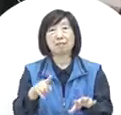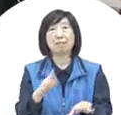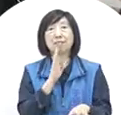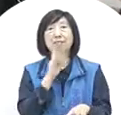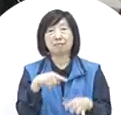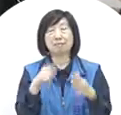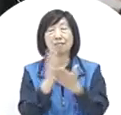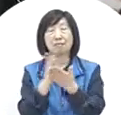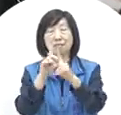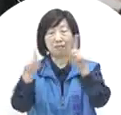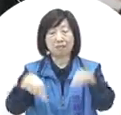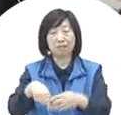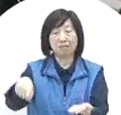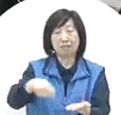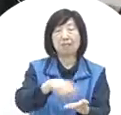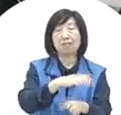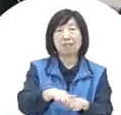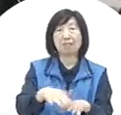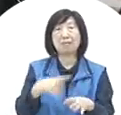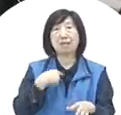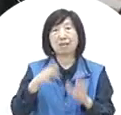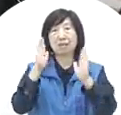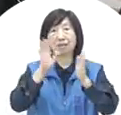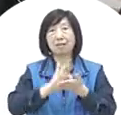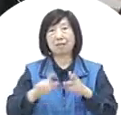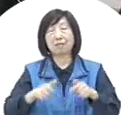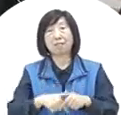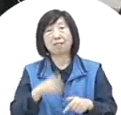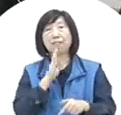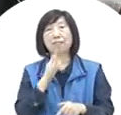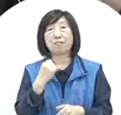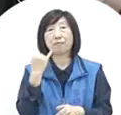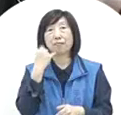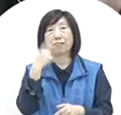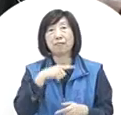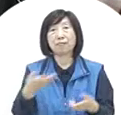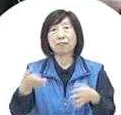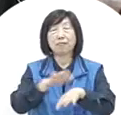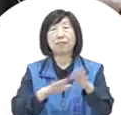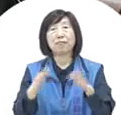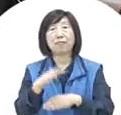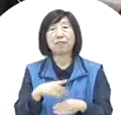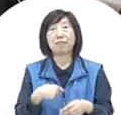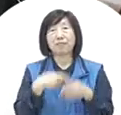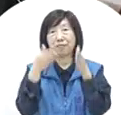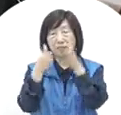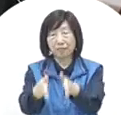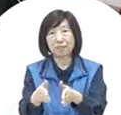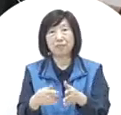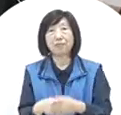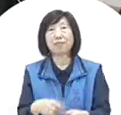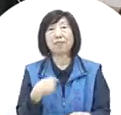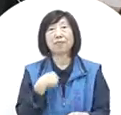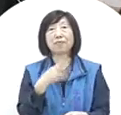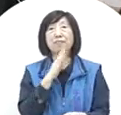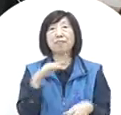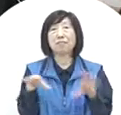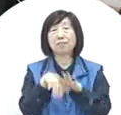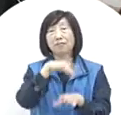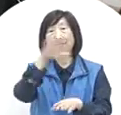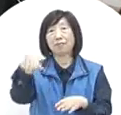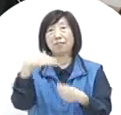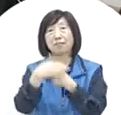这一块，因为我们真的是非常的用心， 可不可以 用品跟包装， 那可不可以针对我们的文山包种